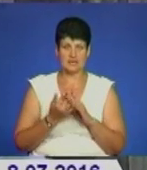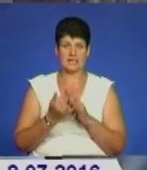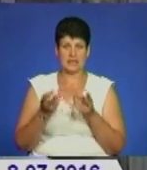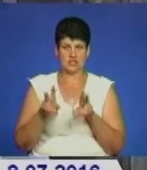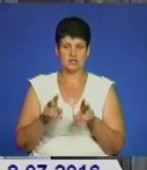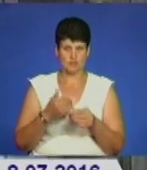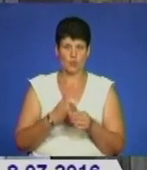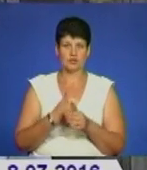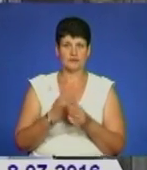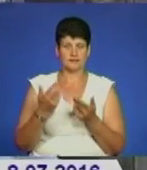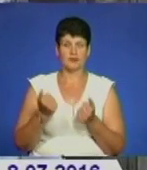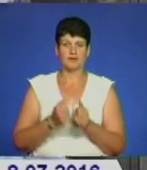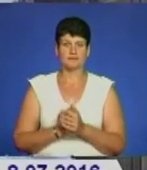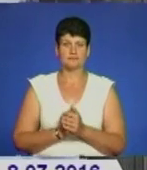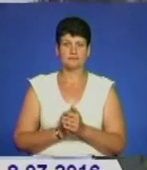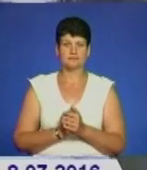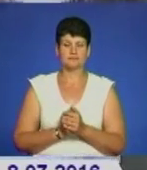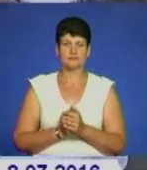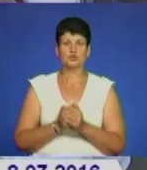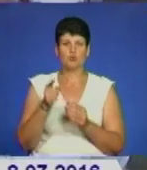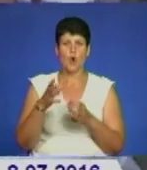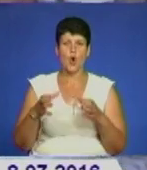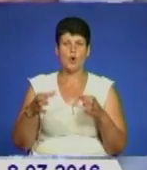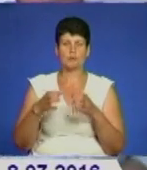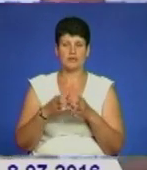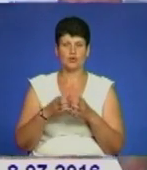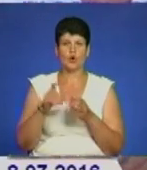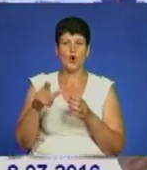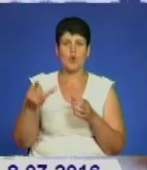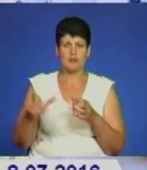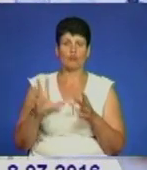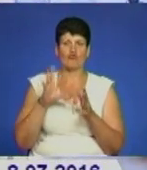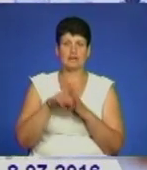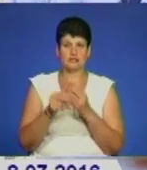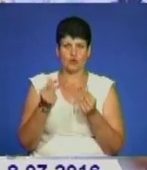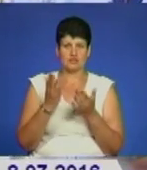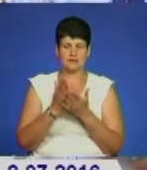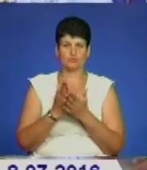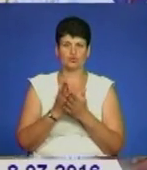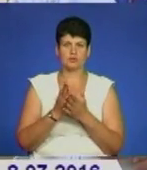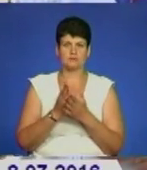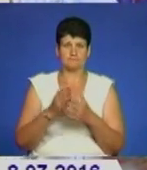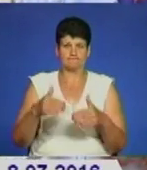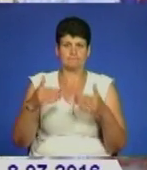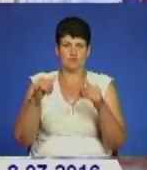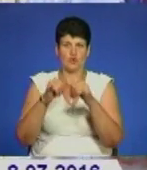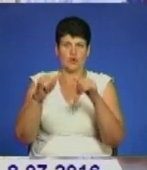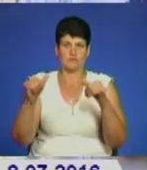хочете? Так. Як кажуть дівчата, з тої об'єднаної громади, які будуть вкладені гроші, є рух, буде поступ?